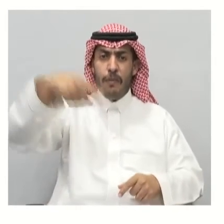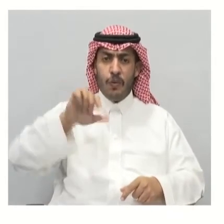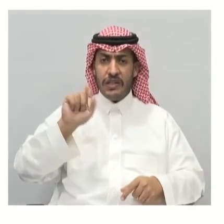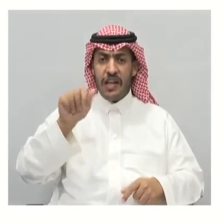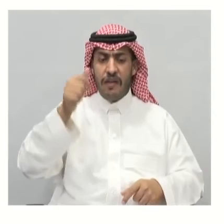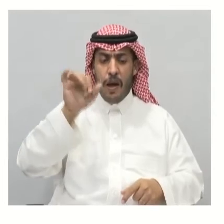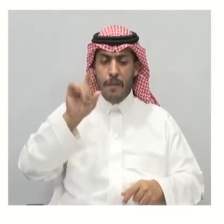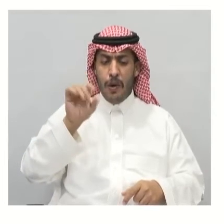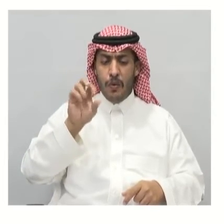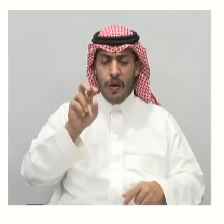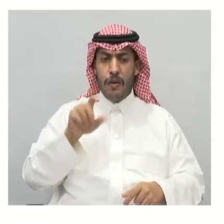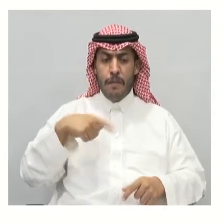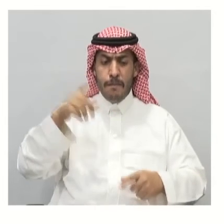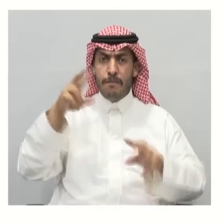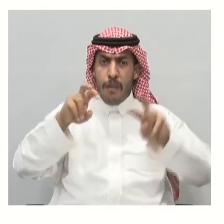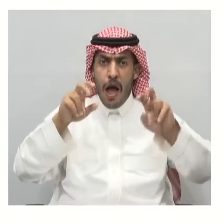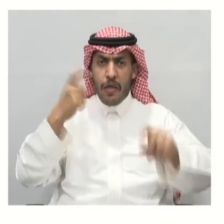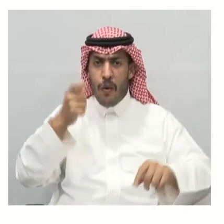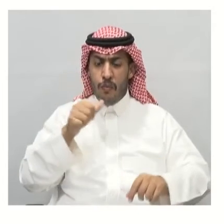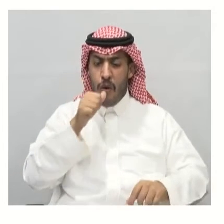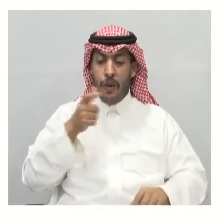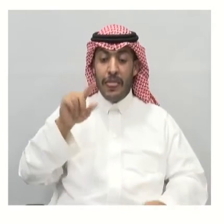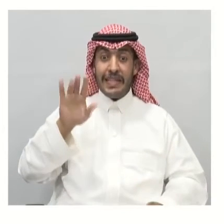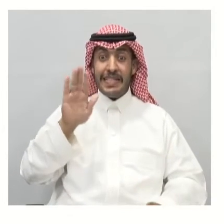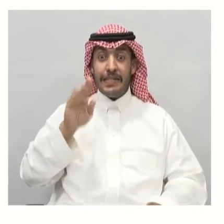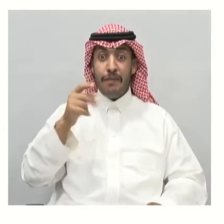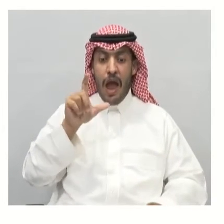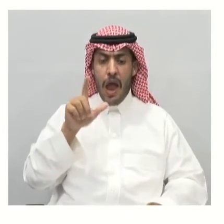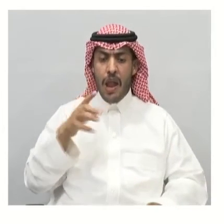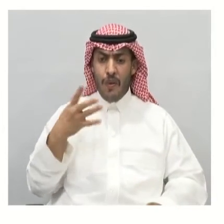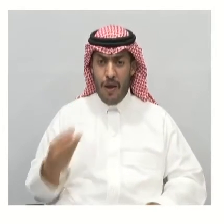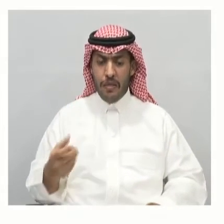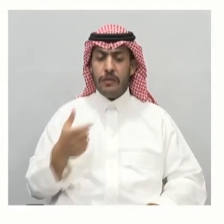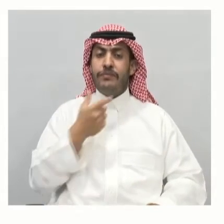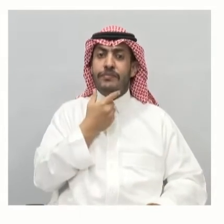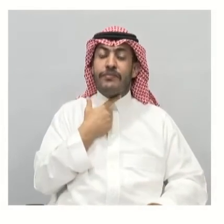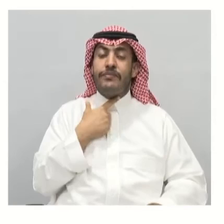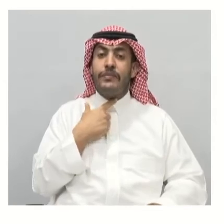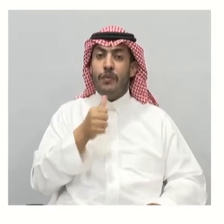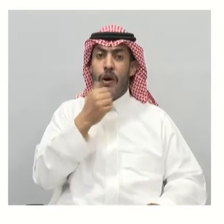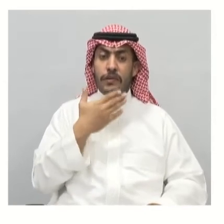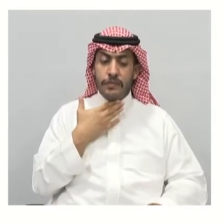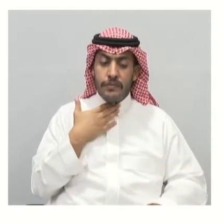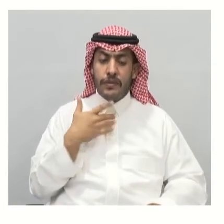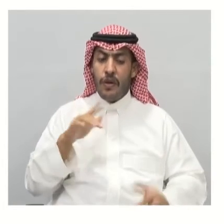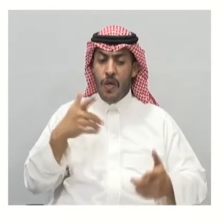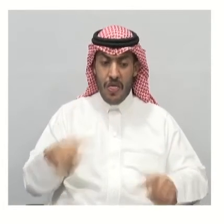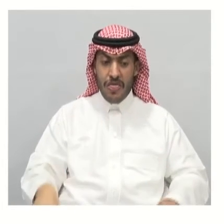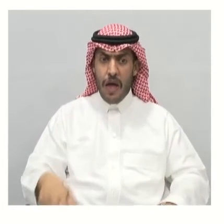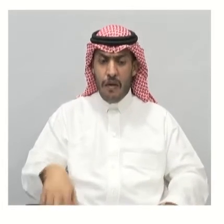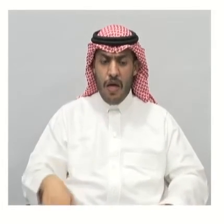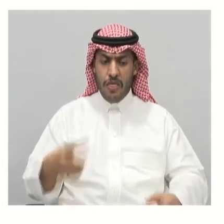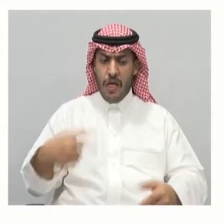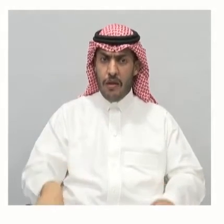الماء وكان اسماعيل يبكي من شده العطش ويضرب بقدميه الارض فانفجرت